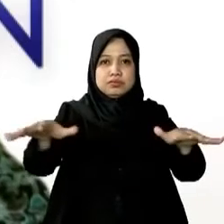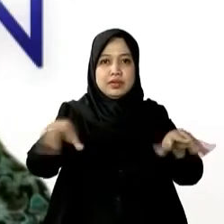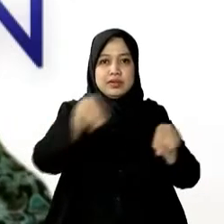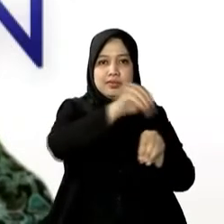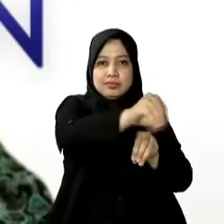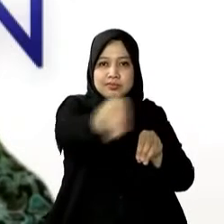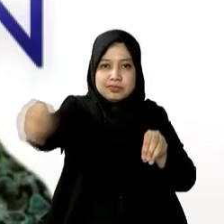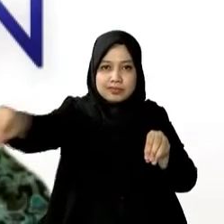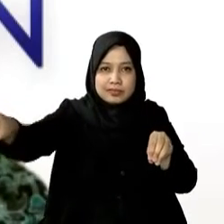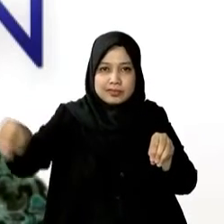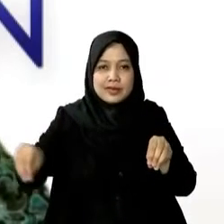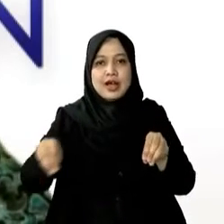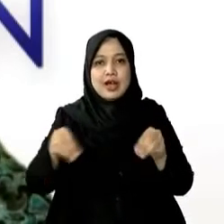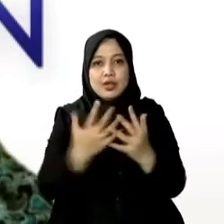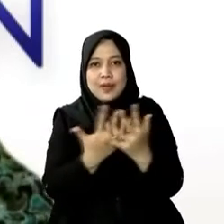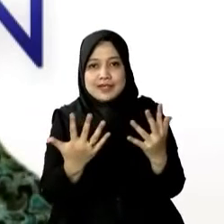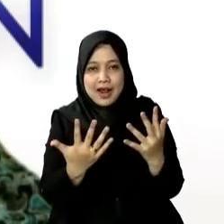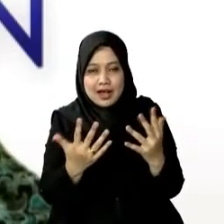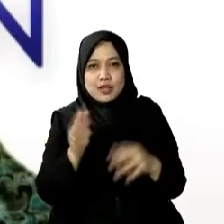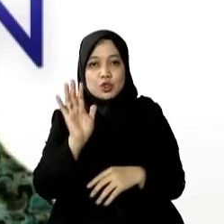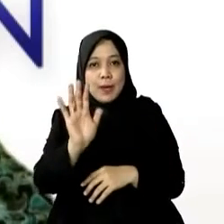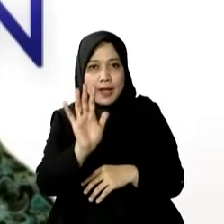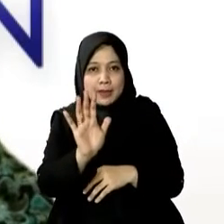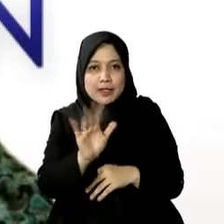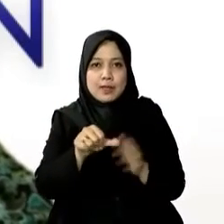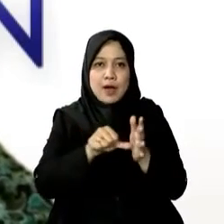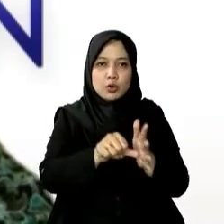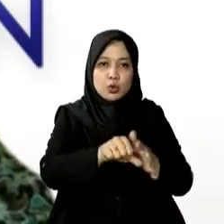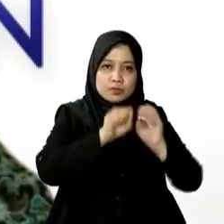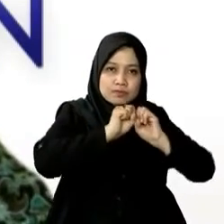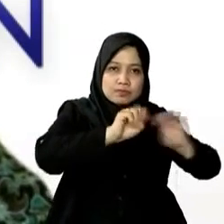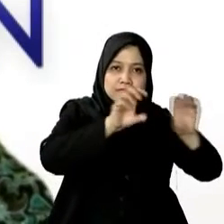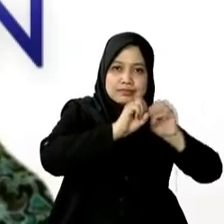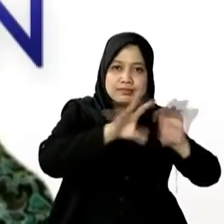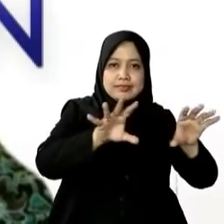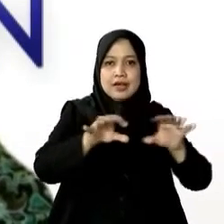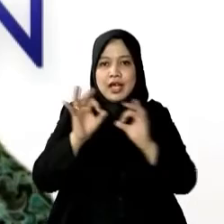masyarakat sehingga bisa melakukan edukasi sosialisasi